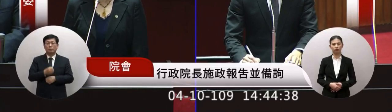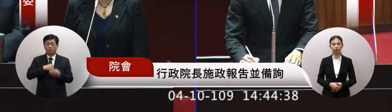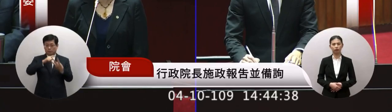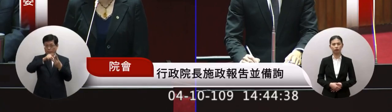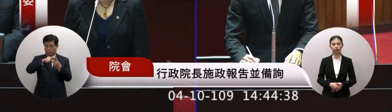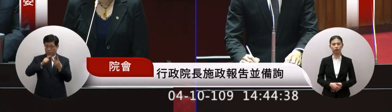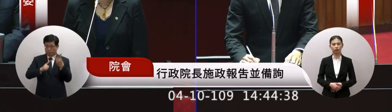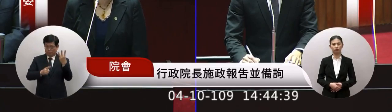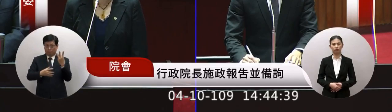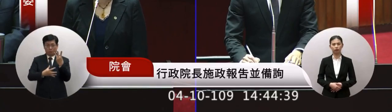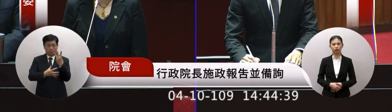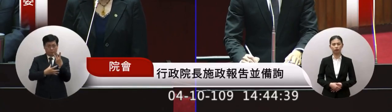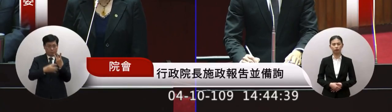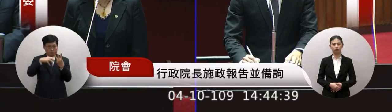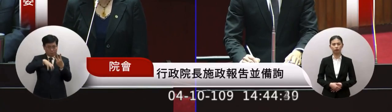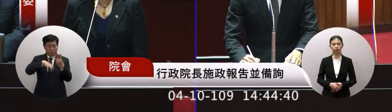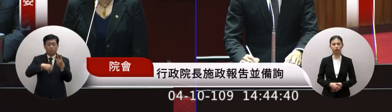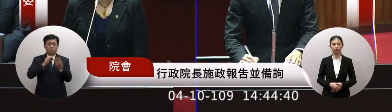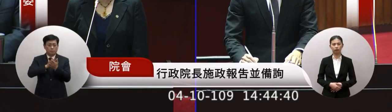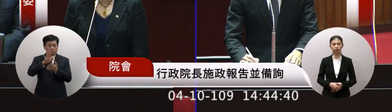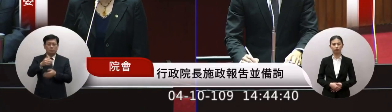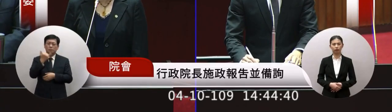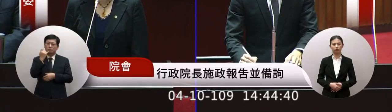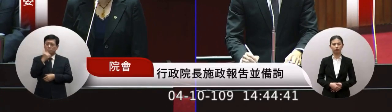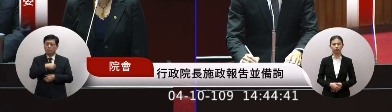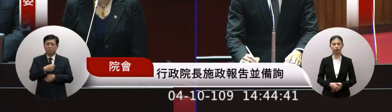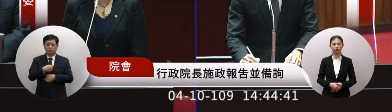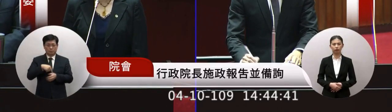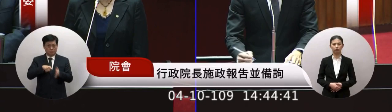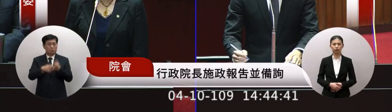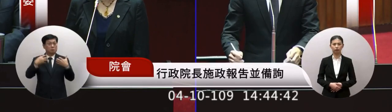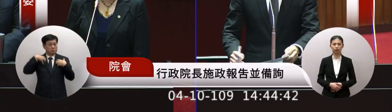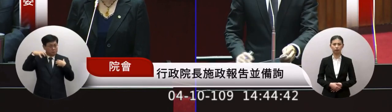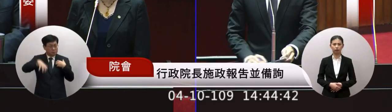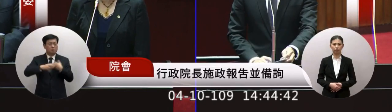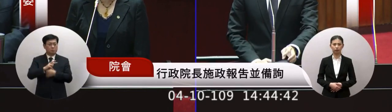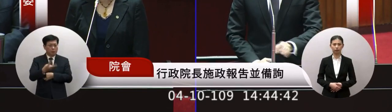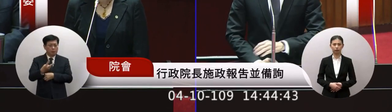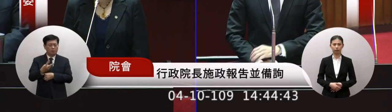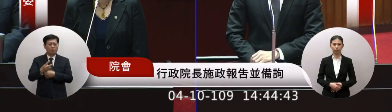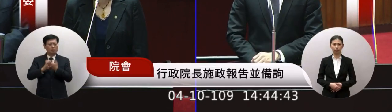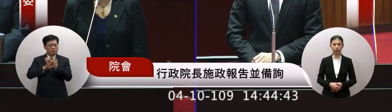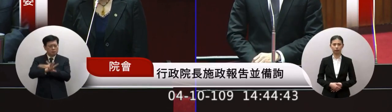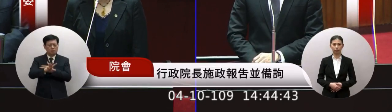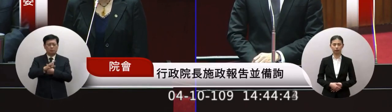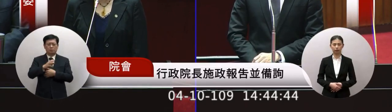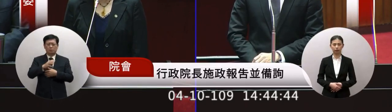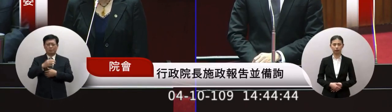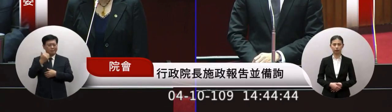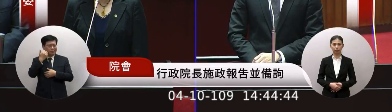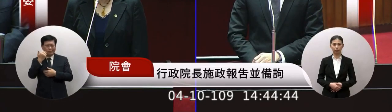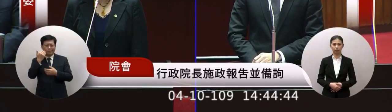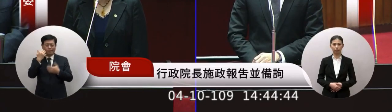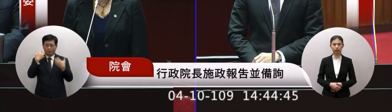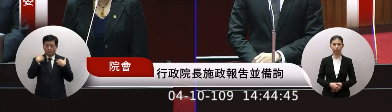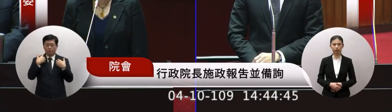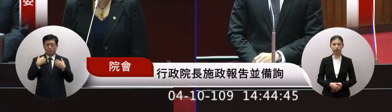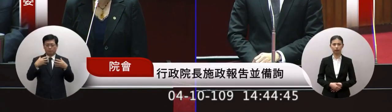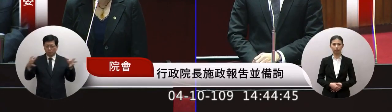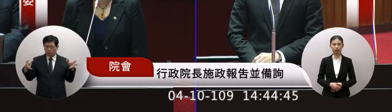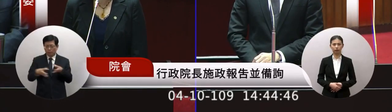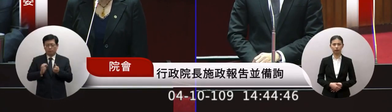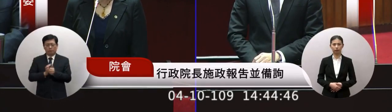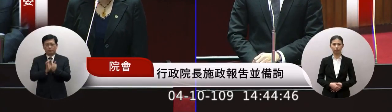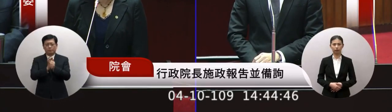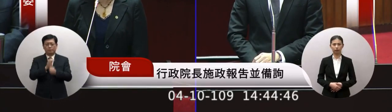项的这个条件内底哈，未来是毋是讲专责机构，还是毋是讲其他的机构，爱来同齐来